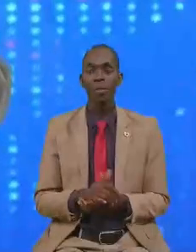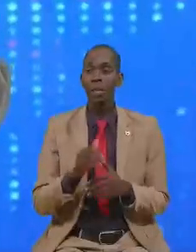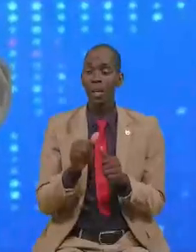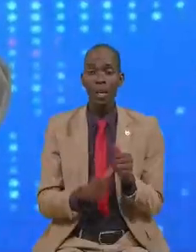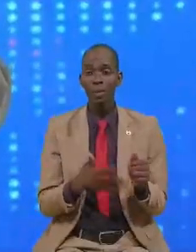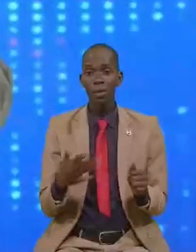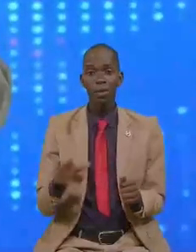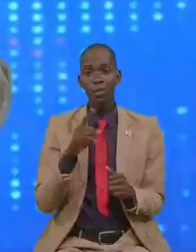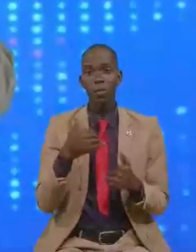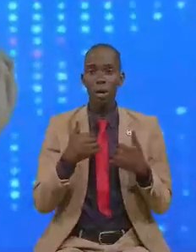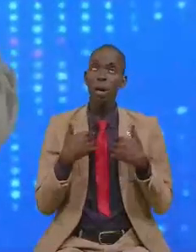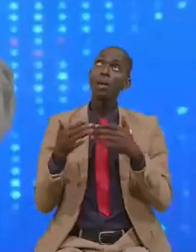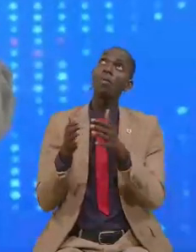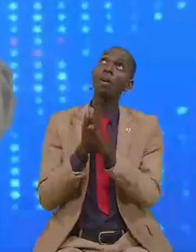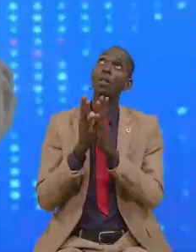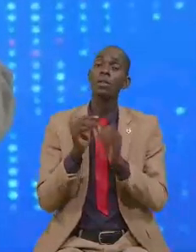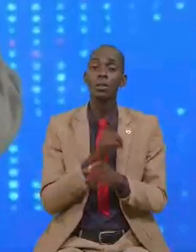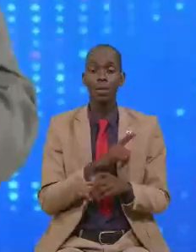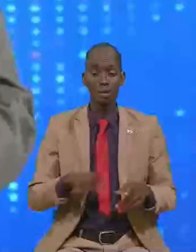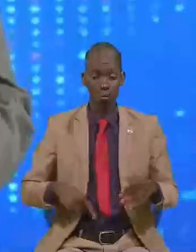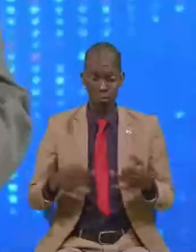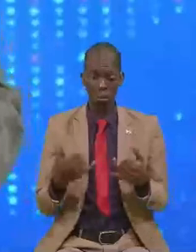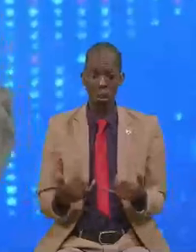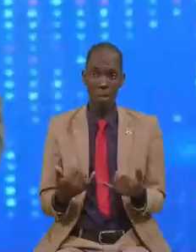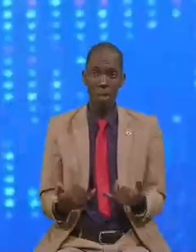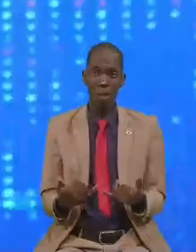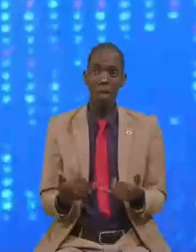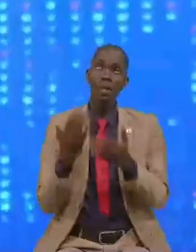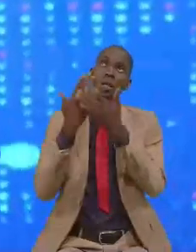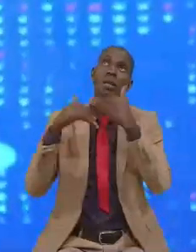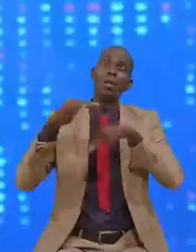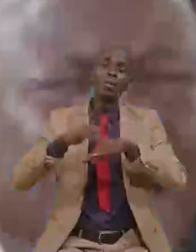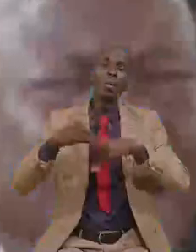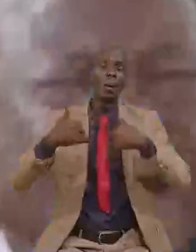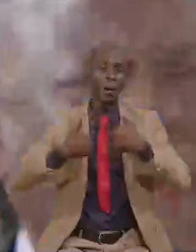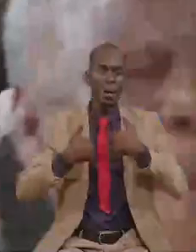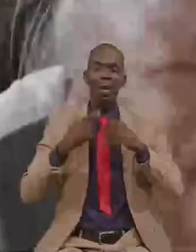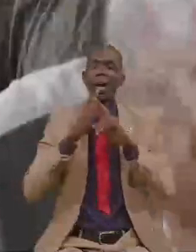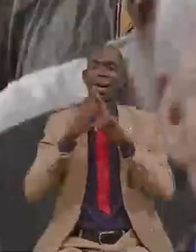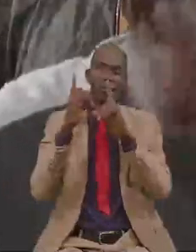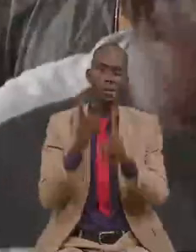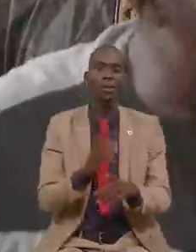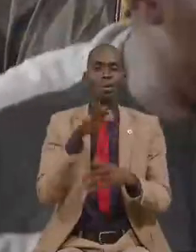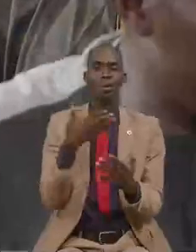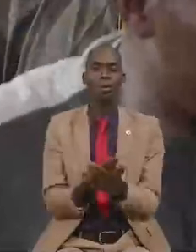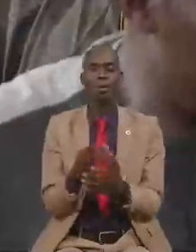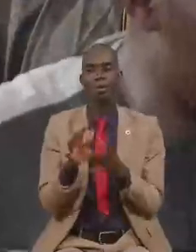Tout ce que tu as demandé à Dieu maintenant, le ciel a dit ou amen.